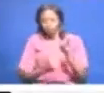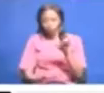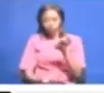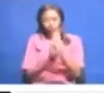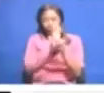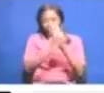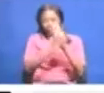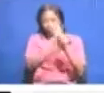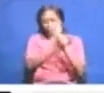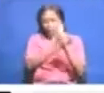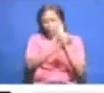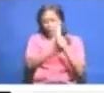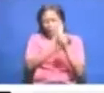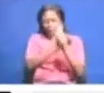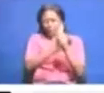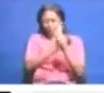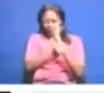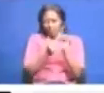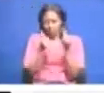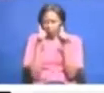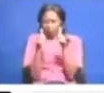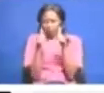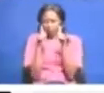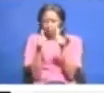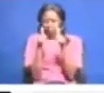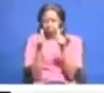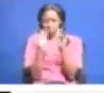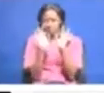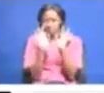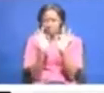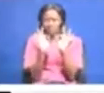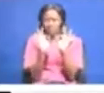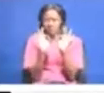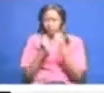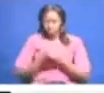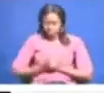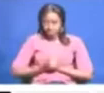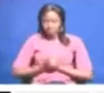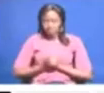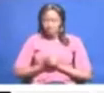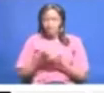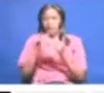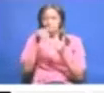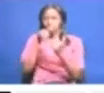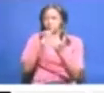katika kile wanachofahamu zaidi mbele ya watu ambao wameketi